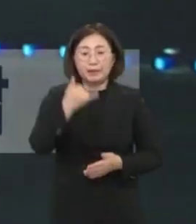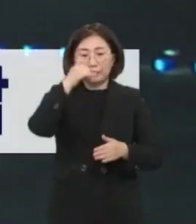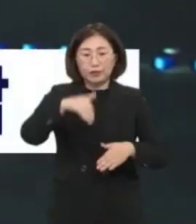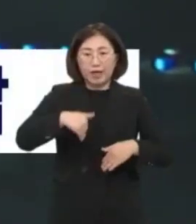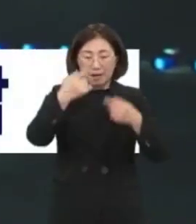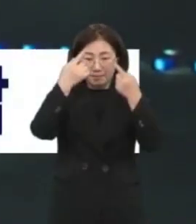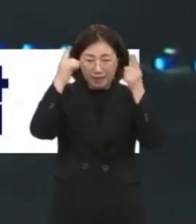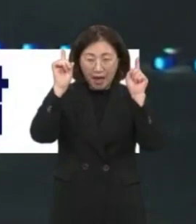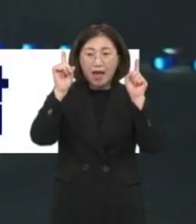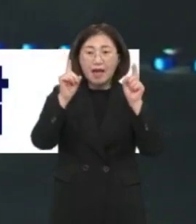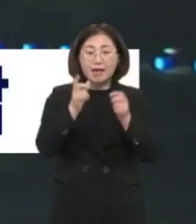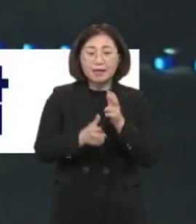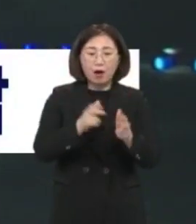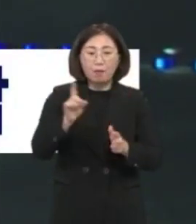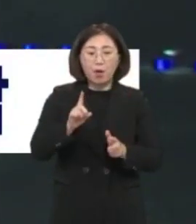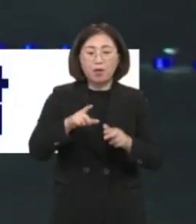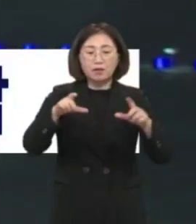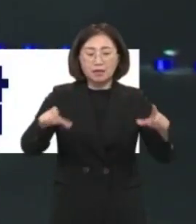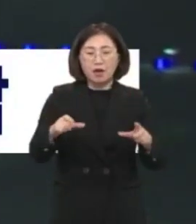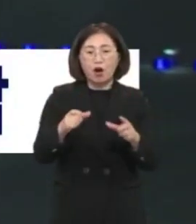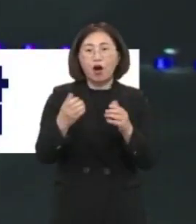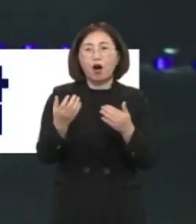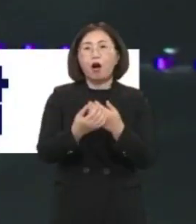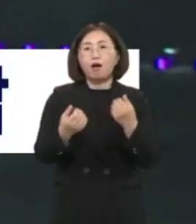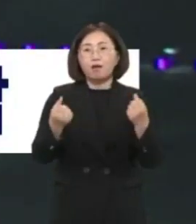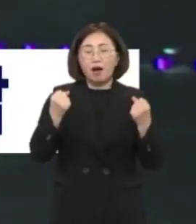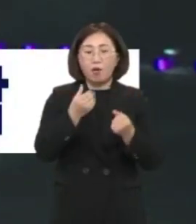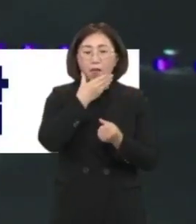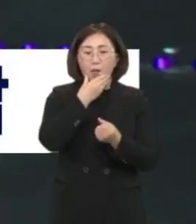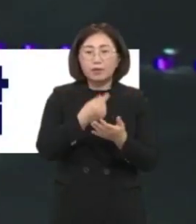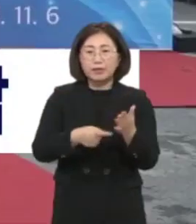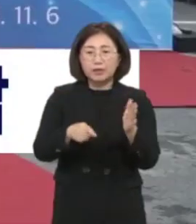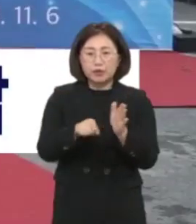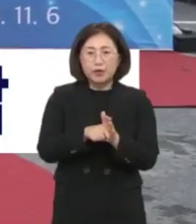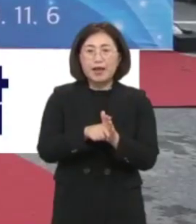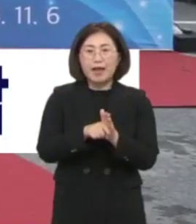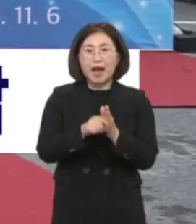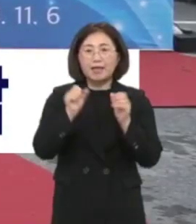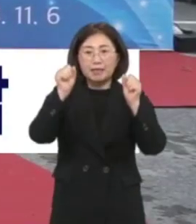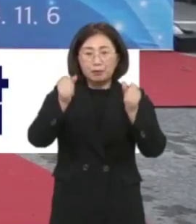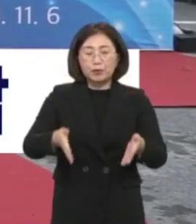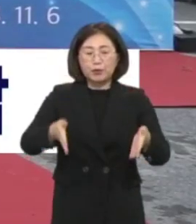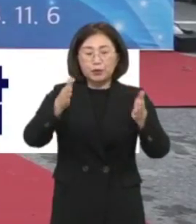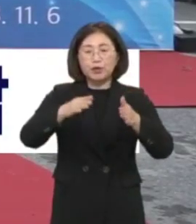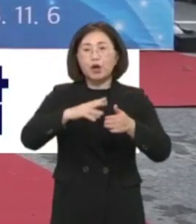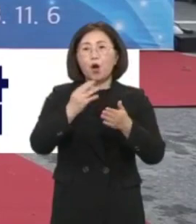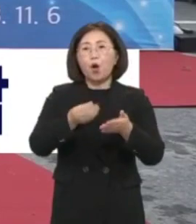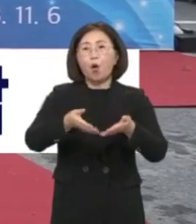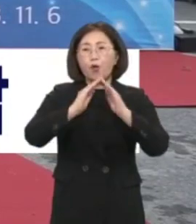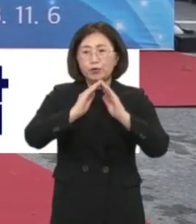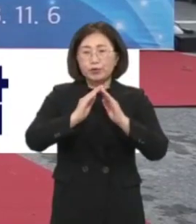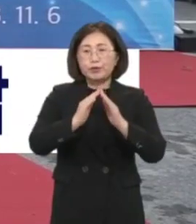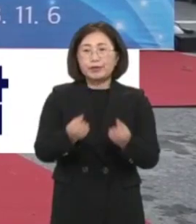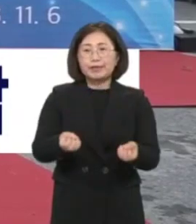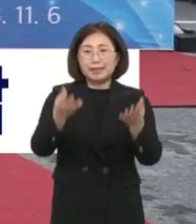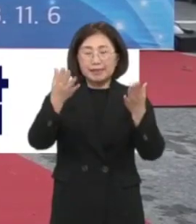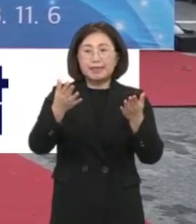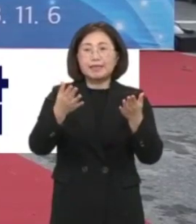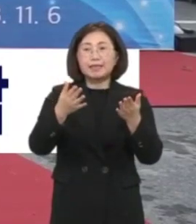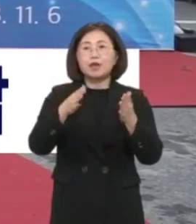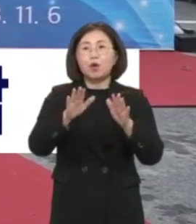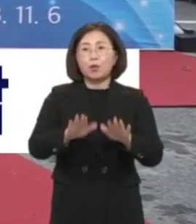충남대의 오랜 숙원 사업이자 지역민의 건강과 복지 증진을 위한 스포츠 콤플렉스 기공식이 대덕 캠퍼스 실내체육관 옆